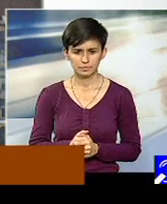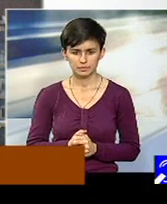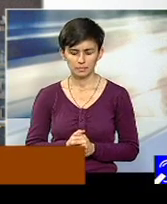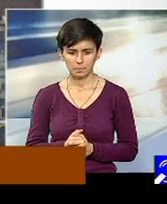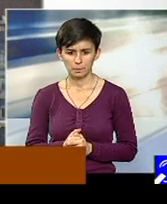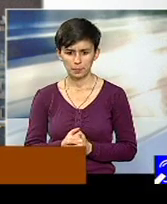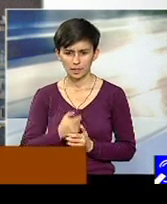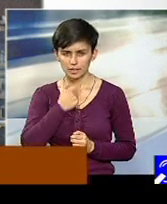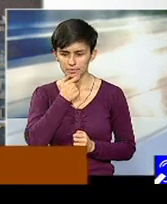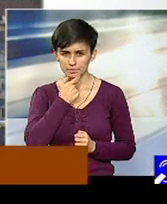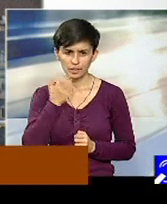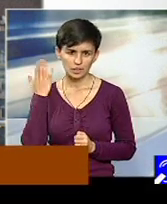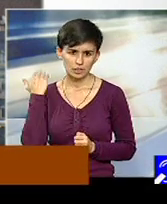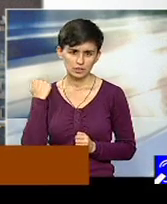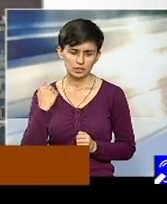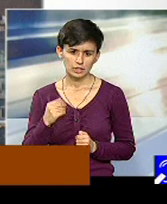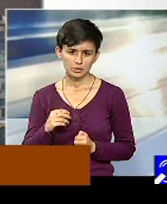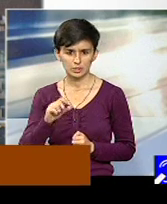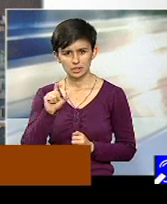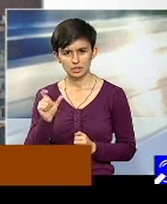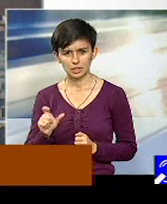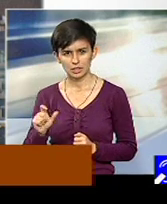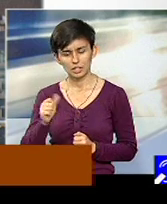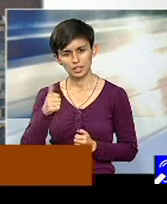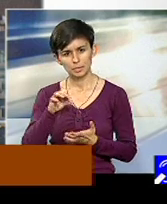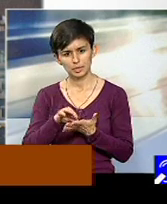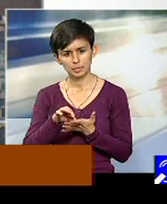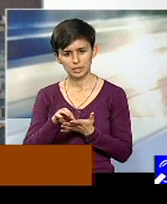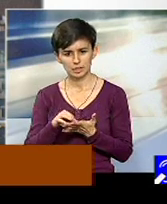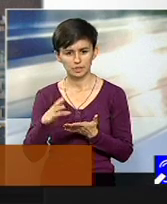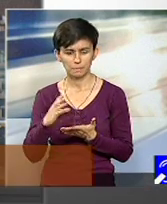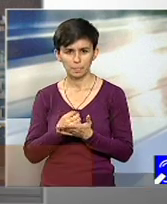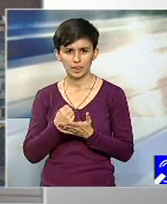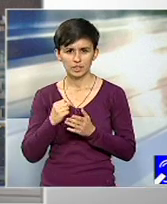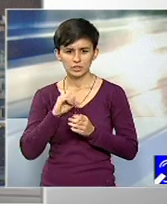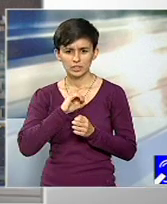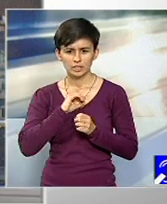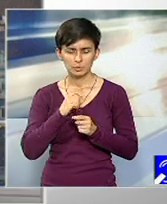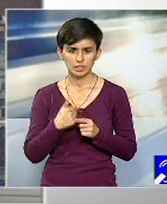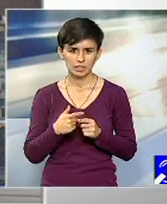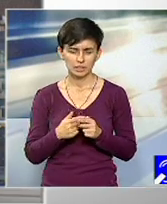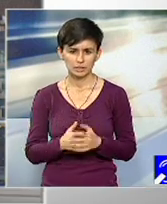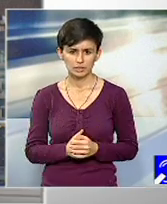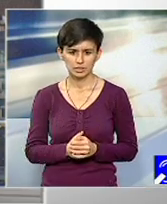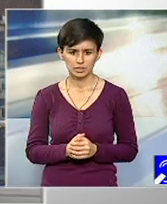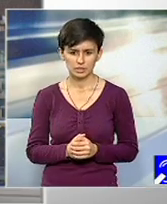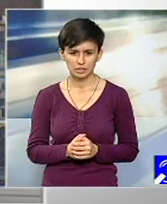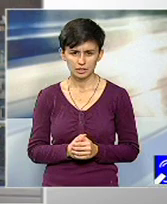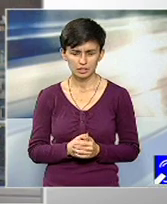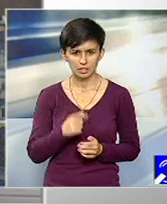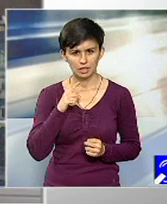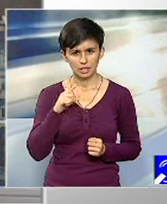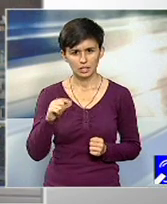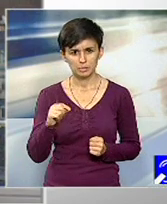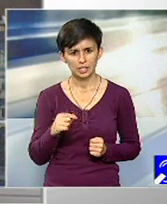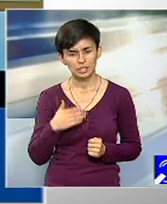Anul trecut am fost în Italia pentru prima dată, am reușit să luăm bronzul. Extraordinar, felicitări! Deci plecați cu șanse